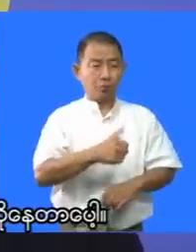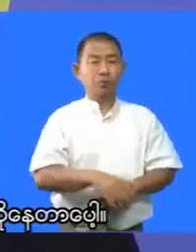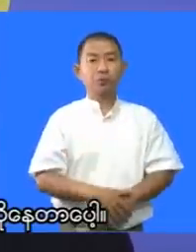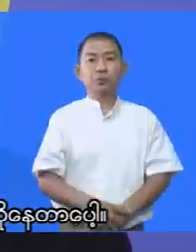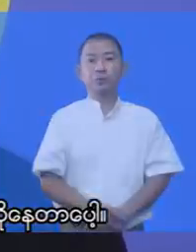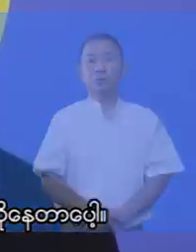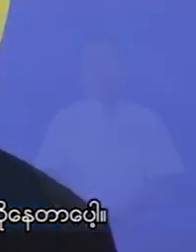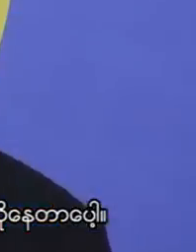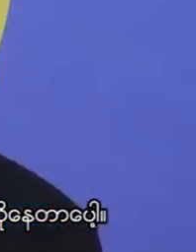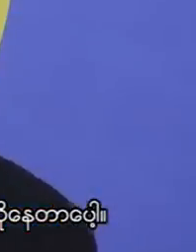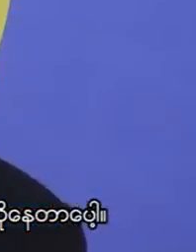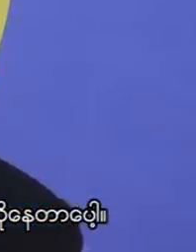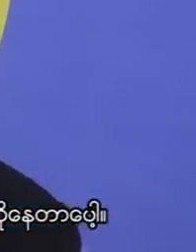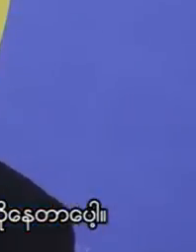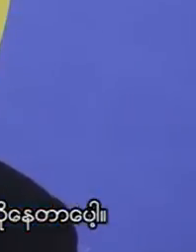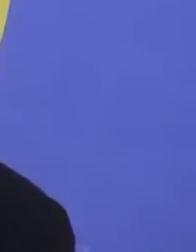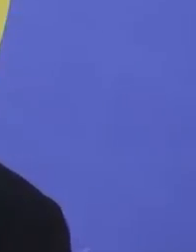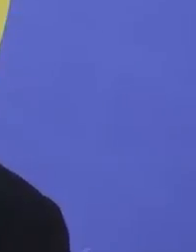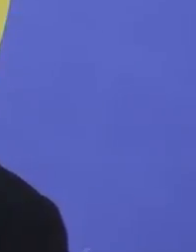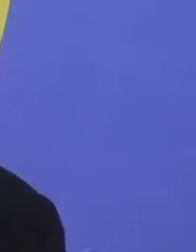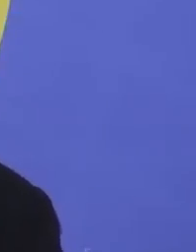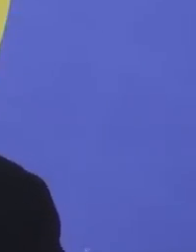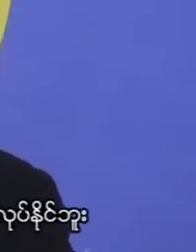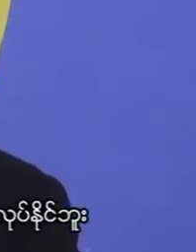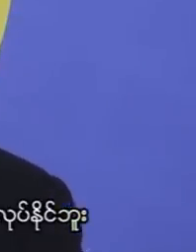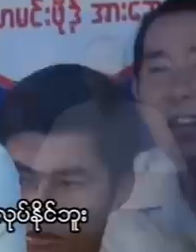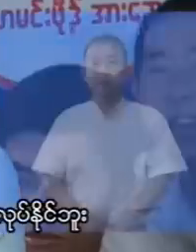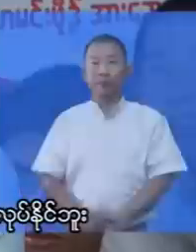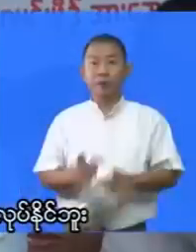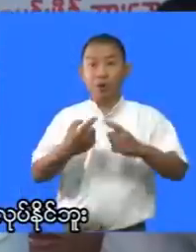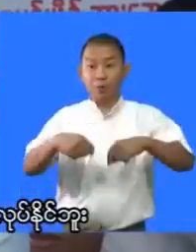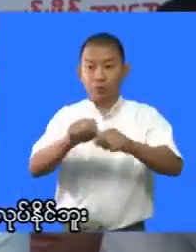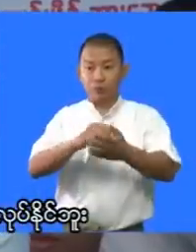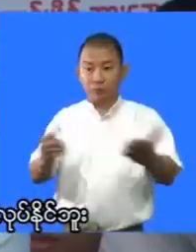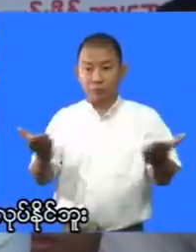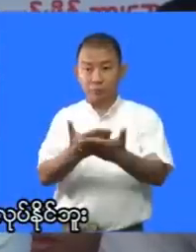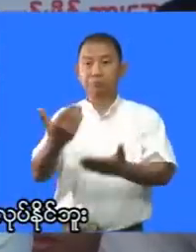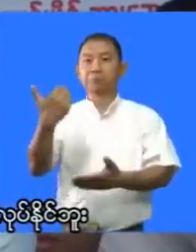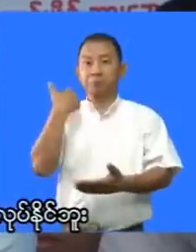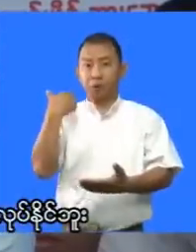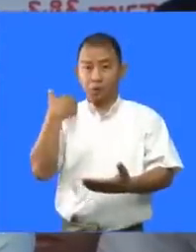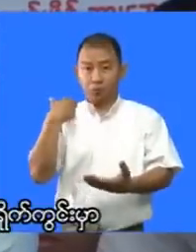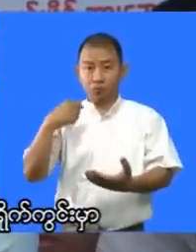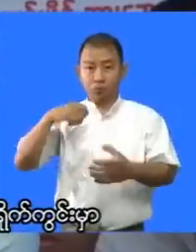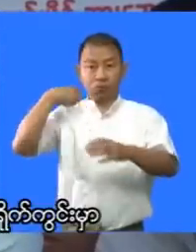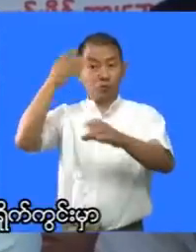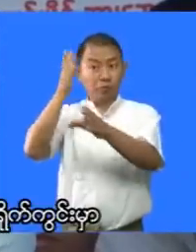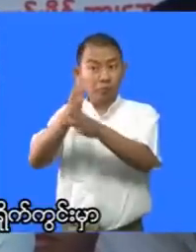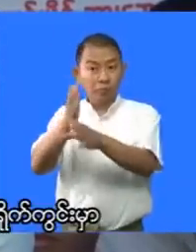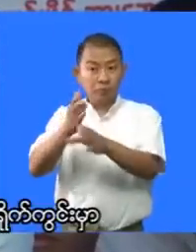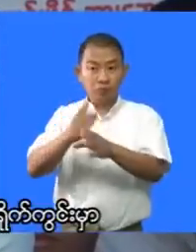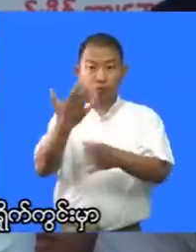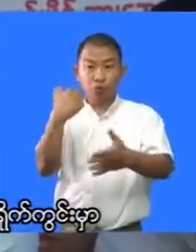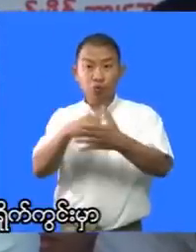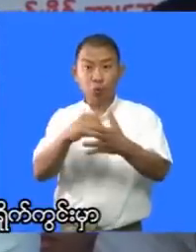နဲ့အခုလုပ်ပုံလုံနေနီးစနစ်တွေပြောင်းဖို့လုံနေတာပေါ့ အဓိကကျွန်တော်ပြောလို့ပဲကျွန်တော် preparation မှာစပြီးတော့ဒီ contract တွေမလုပ်နိုင်ဘူ း ဇန်ညို့ကို